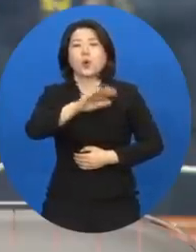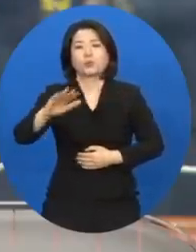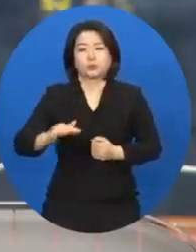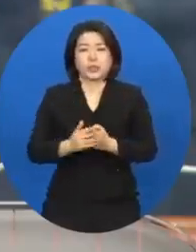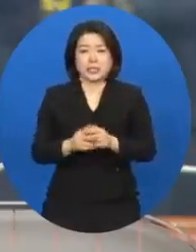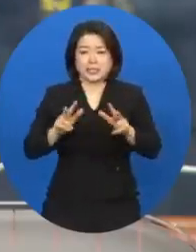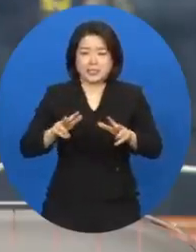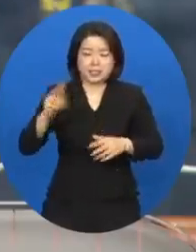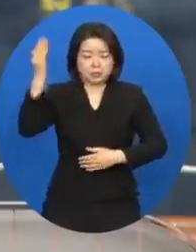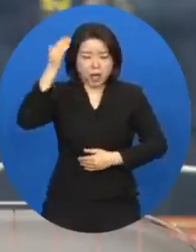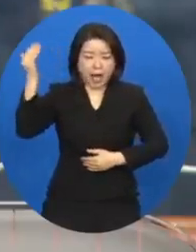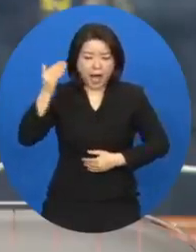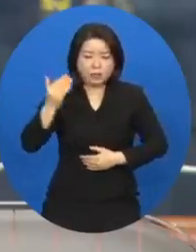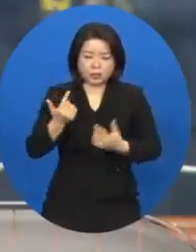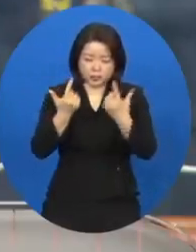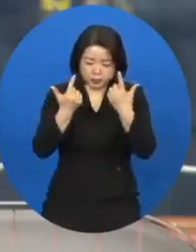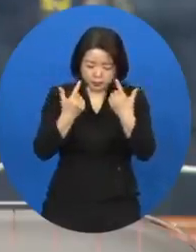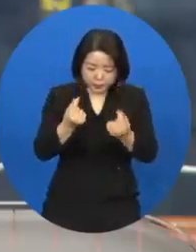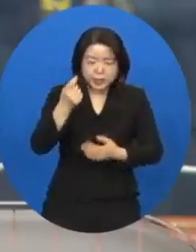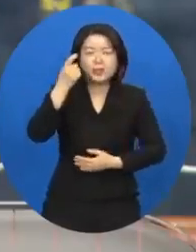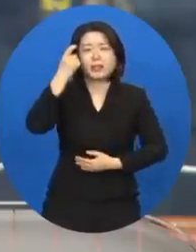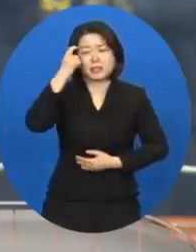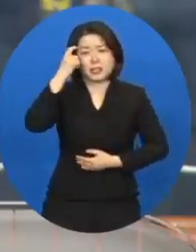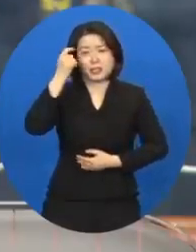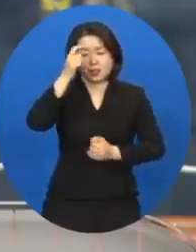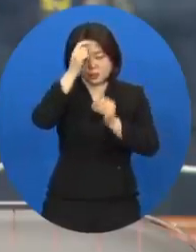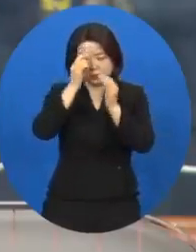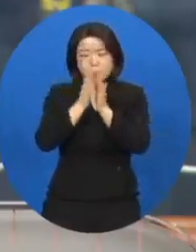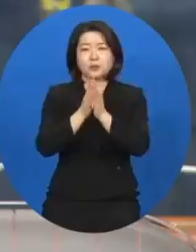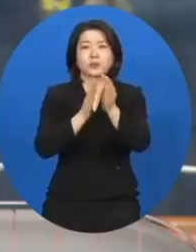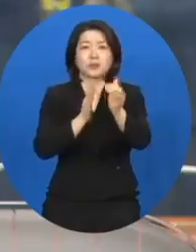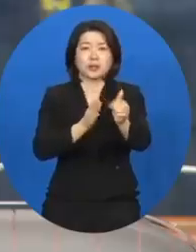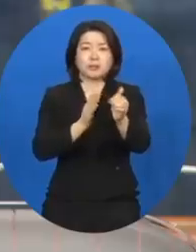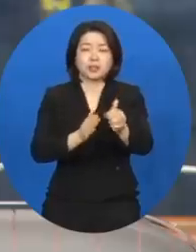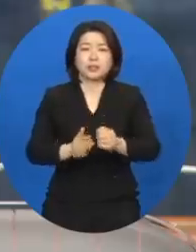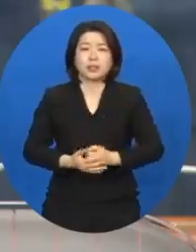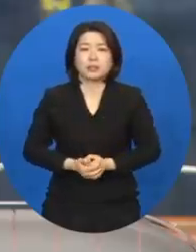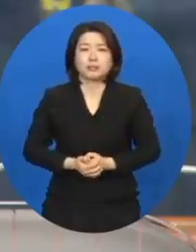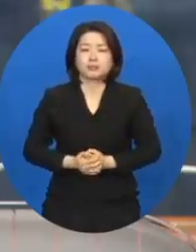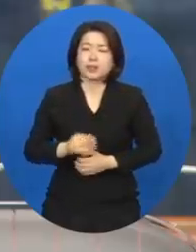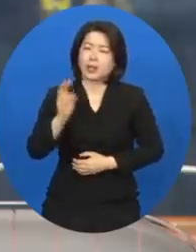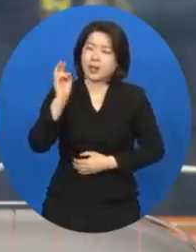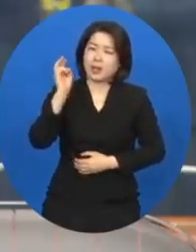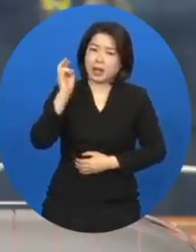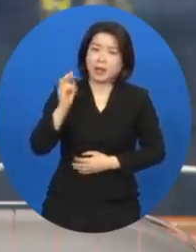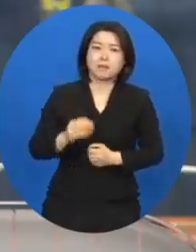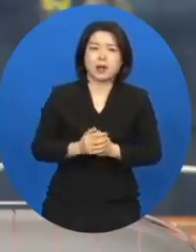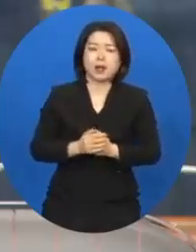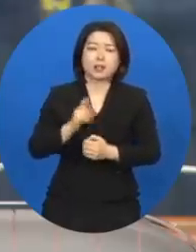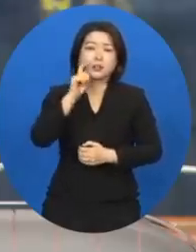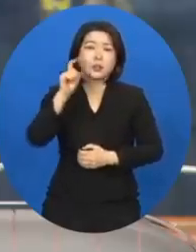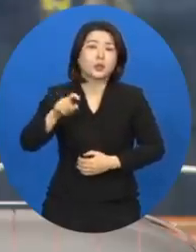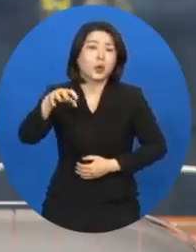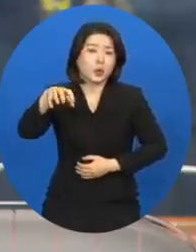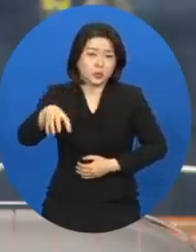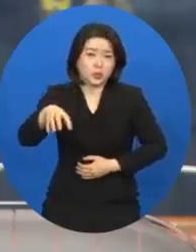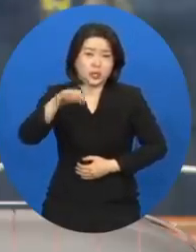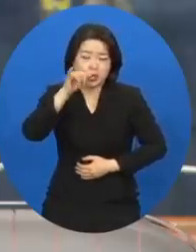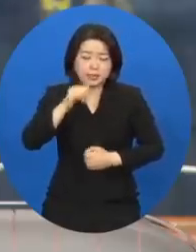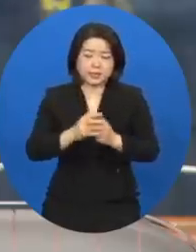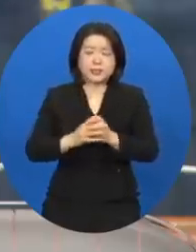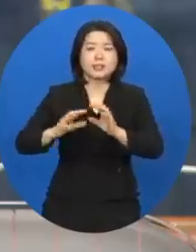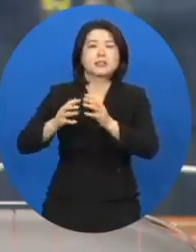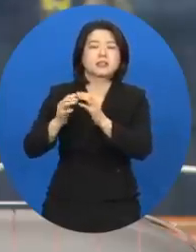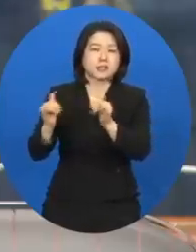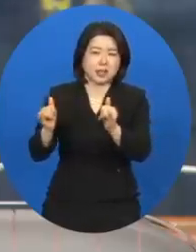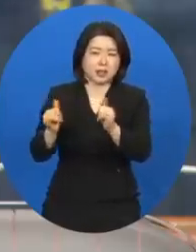지금 우리나라라고 생각하고 기도해 주시기를 바랍니다. 아마 우크라이나에 있는 국민들